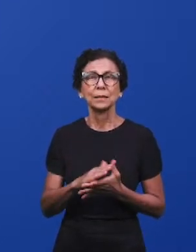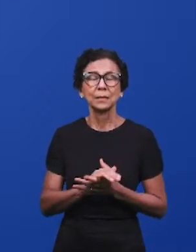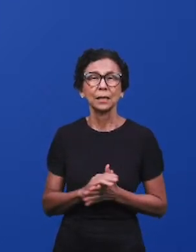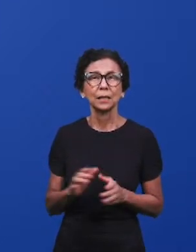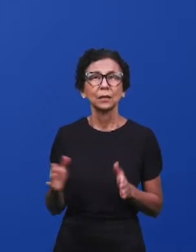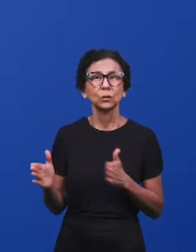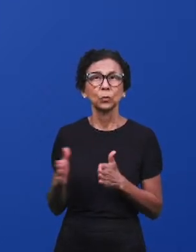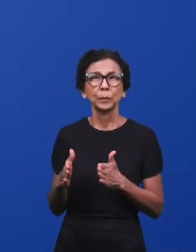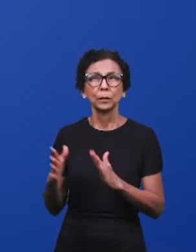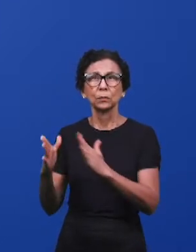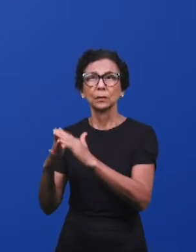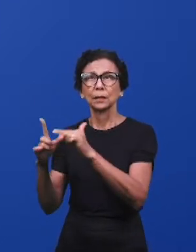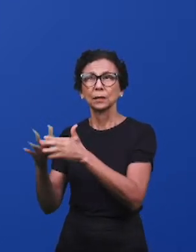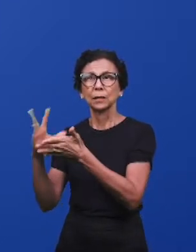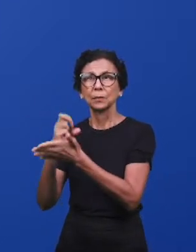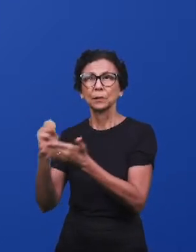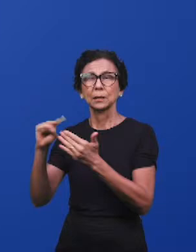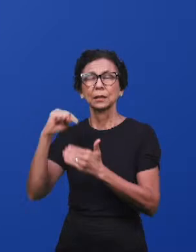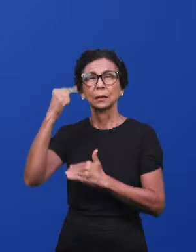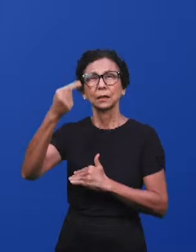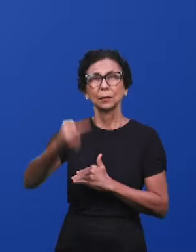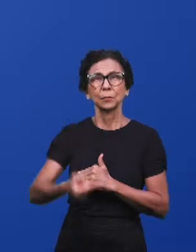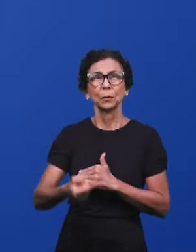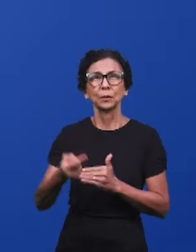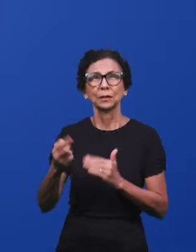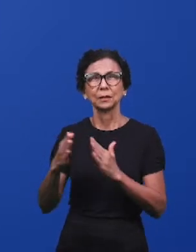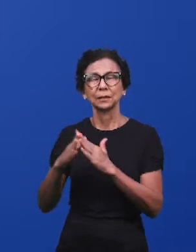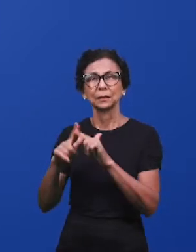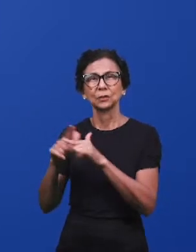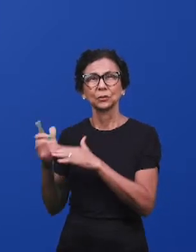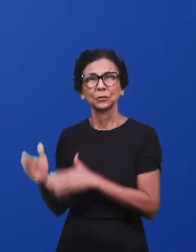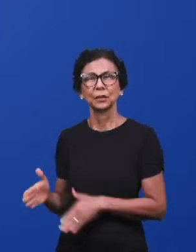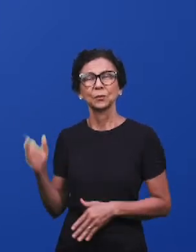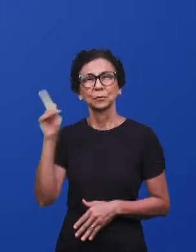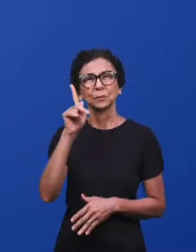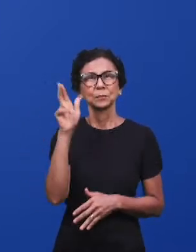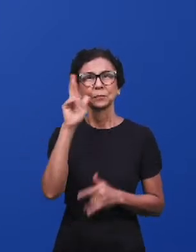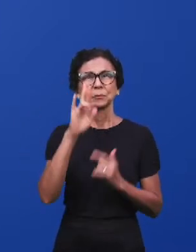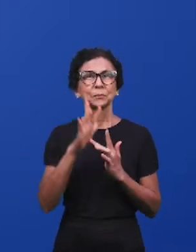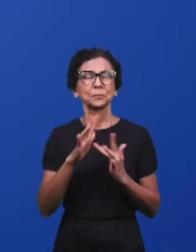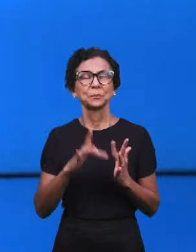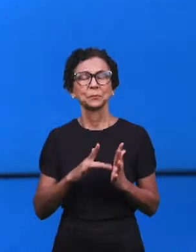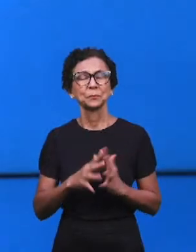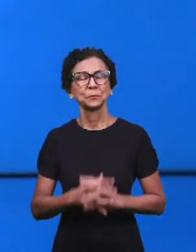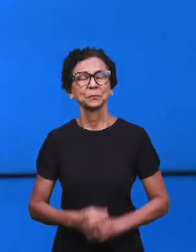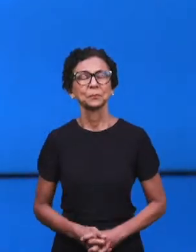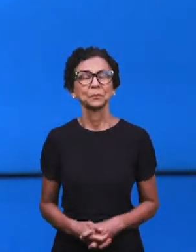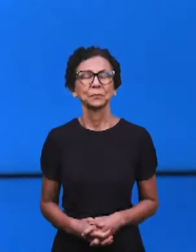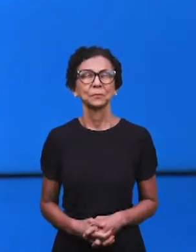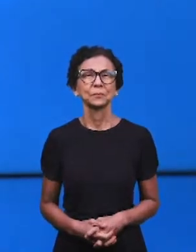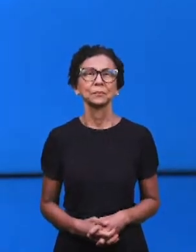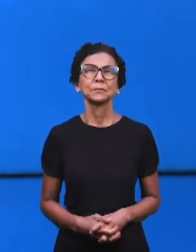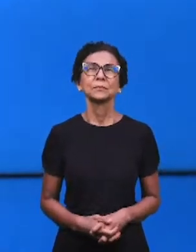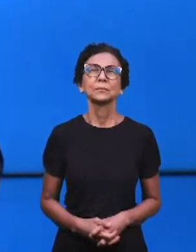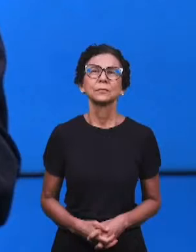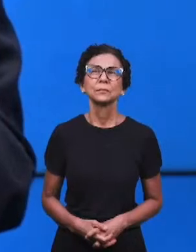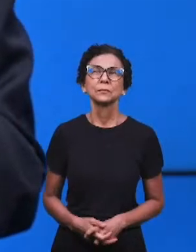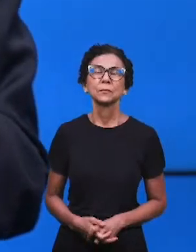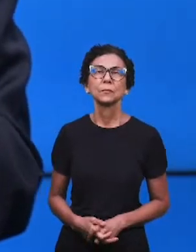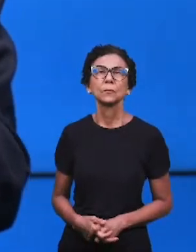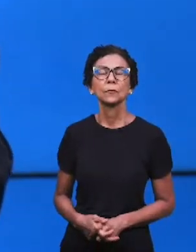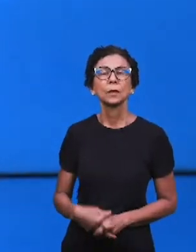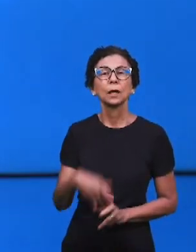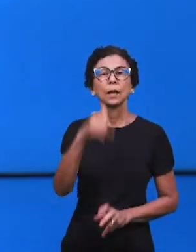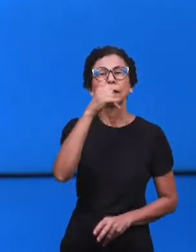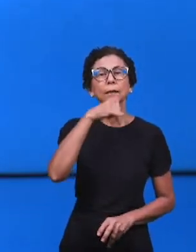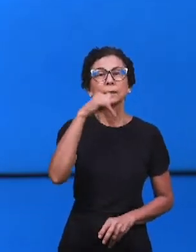della Chiesa fedele. La pace del Signore Gesù. Pace del Signore Gesù. Então a resposta dos nossos irmãos